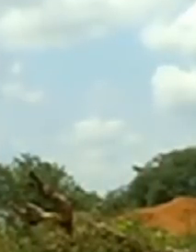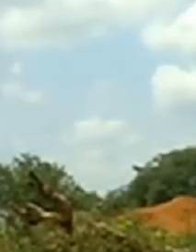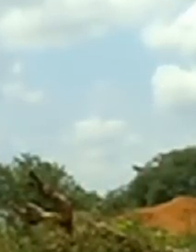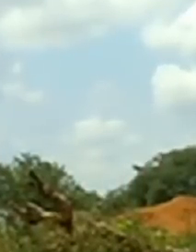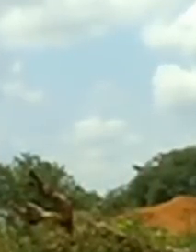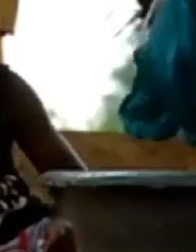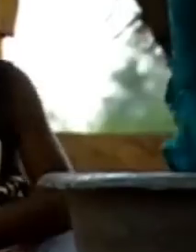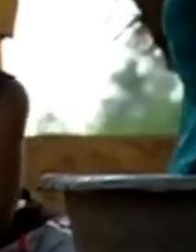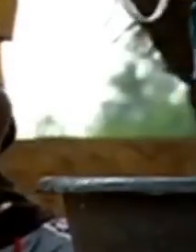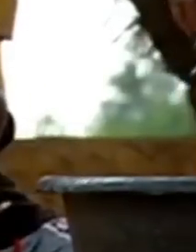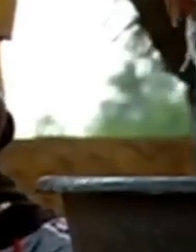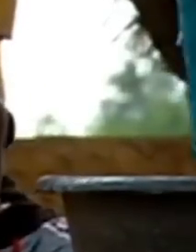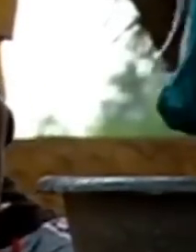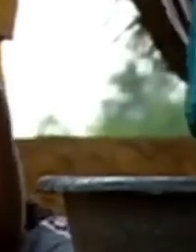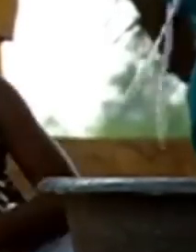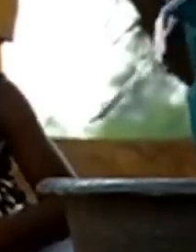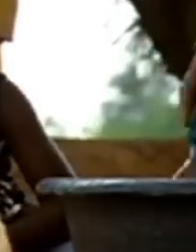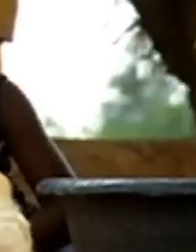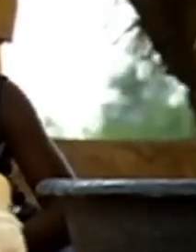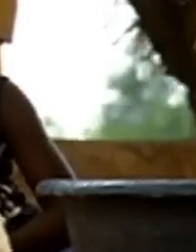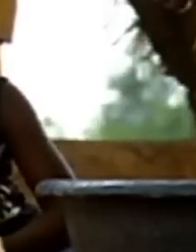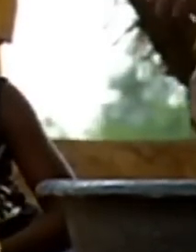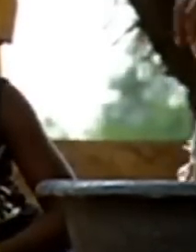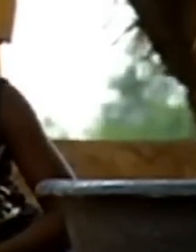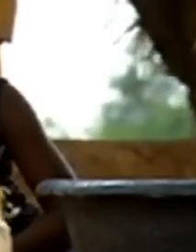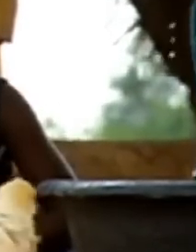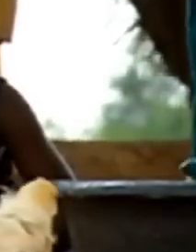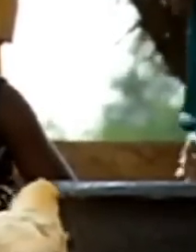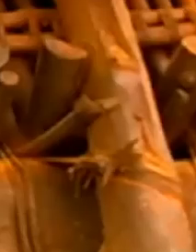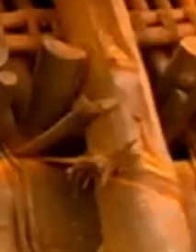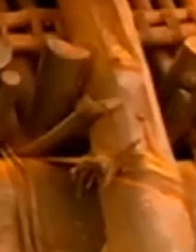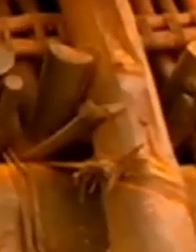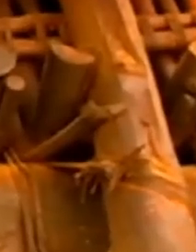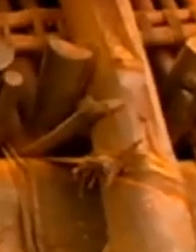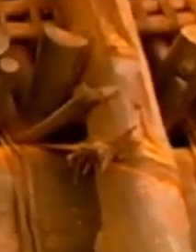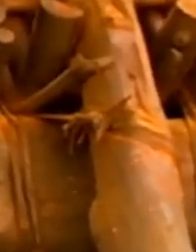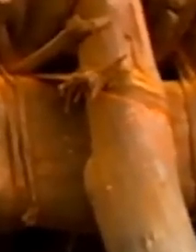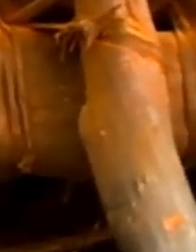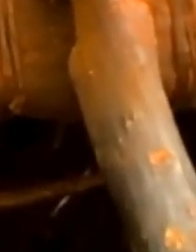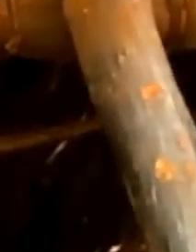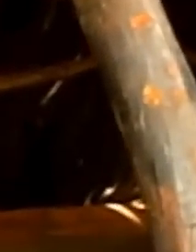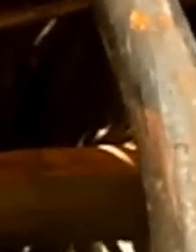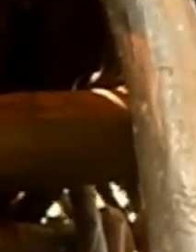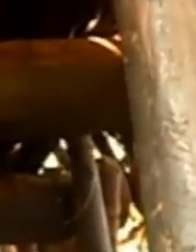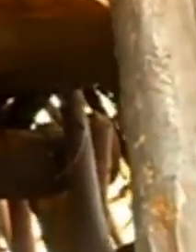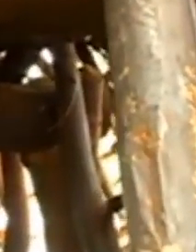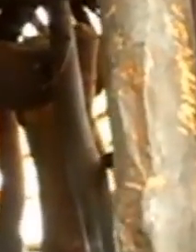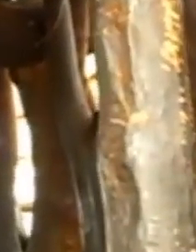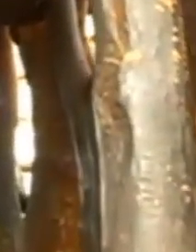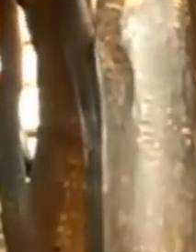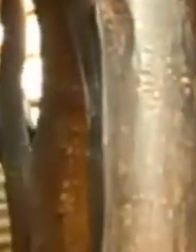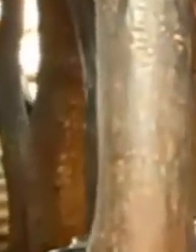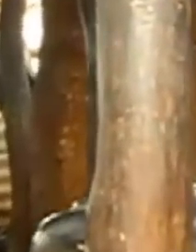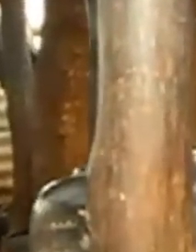Ambana namuntlha imaviriviri yava wena ngamya mina ambana